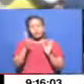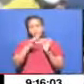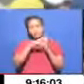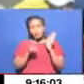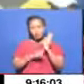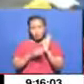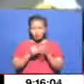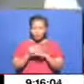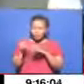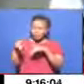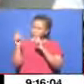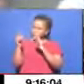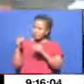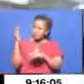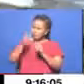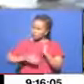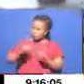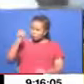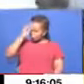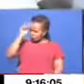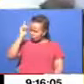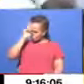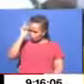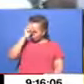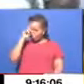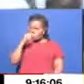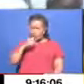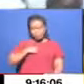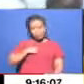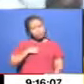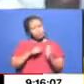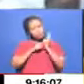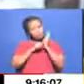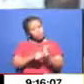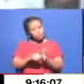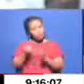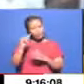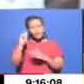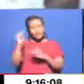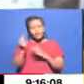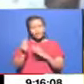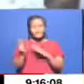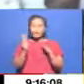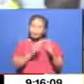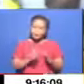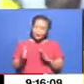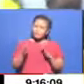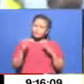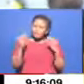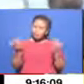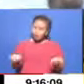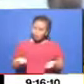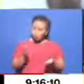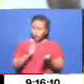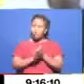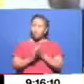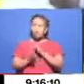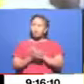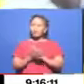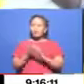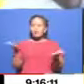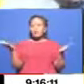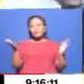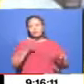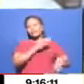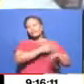wacheni maneno, tutawaonyesha vile Kenya inaweza kupangwa bila ya kuweka kuharibu